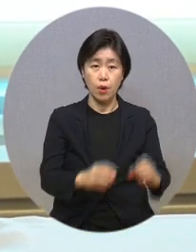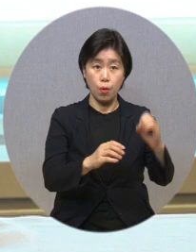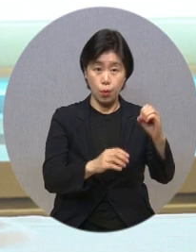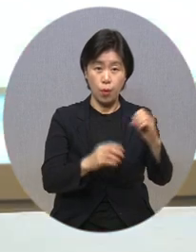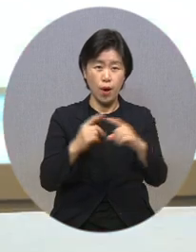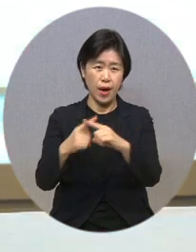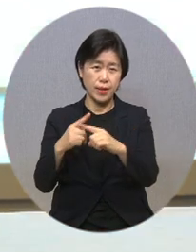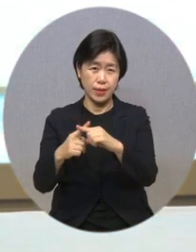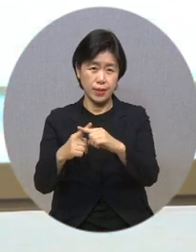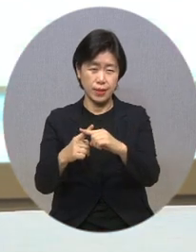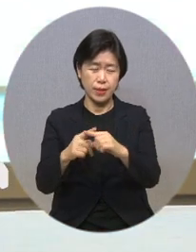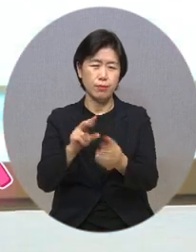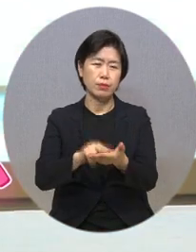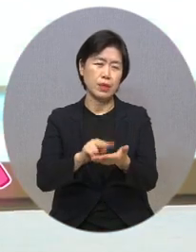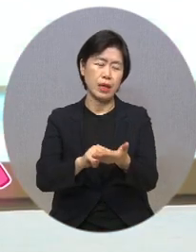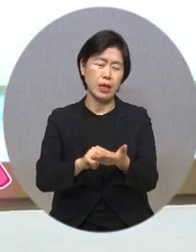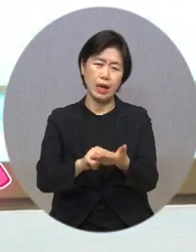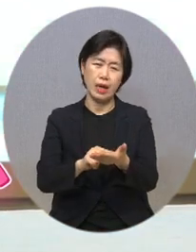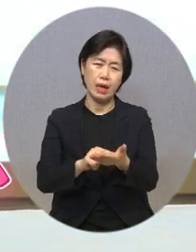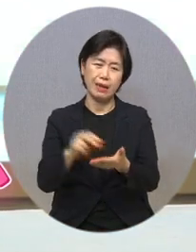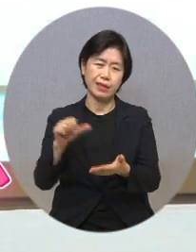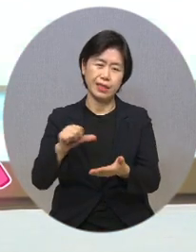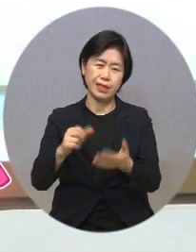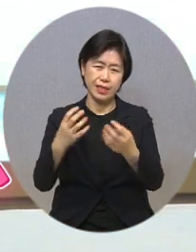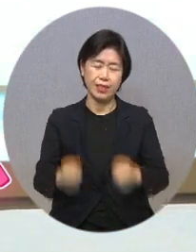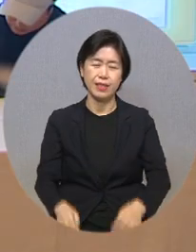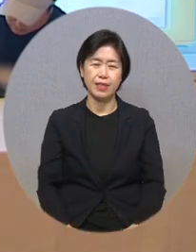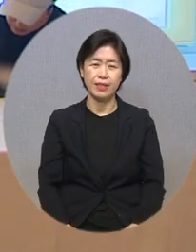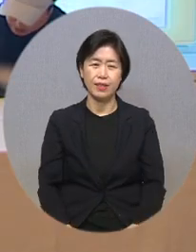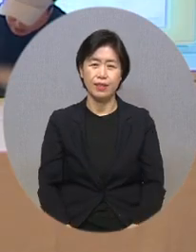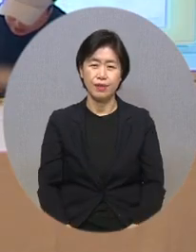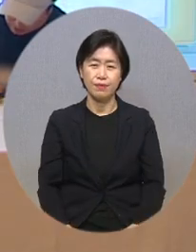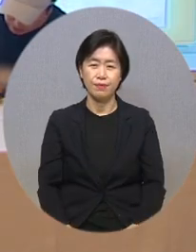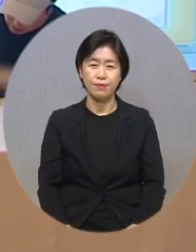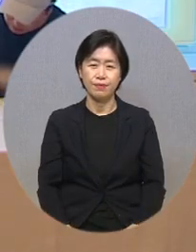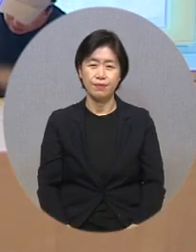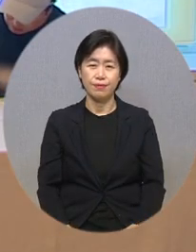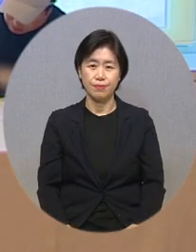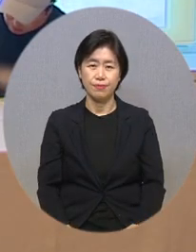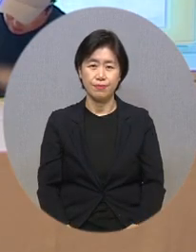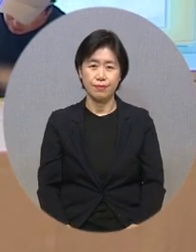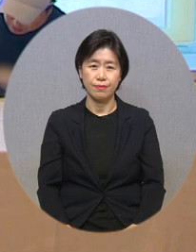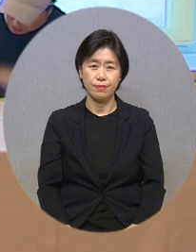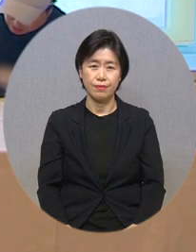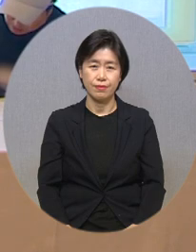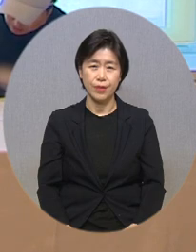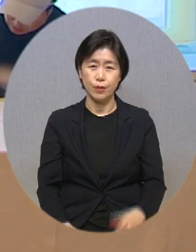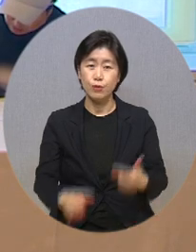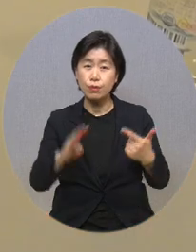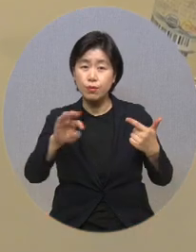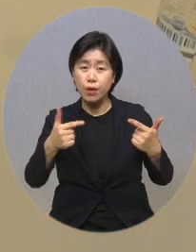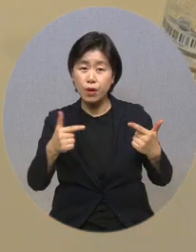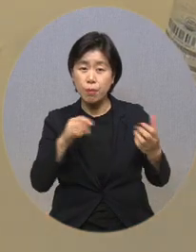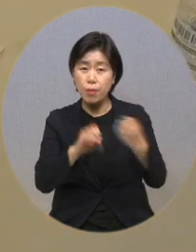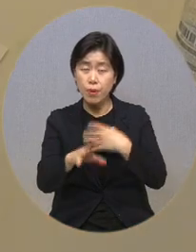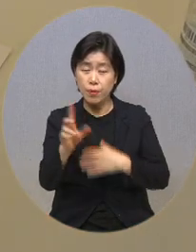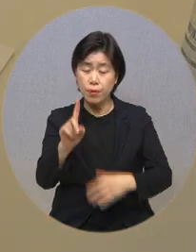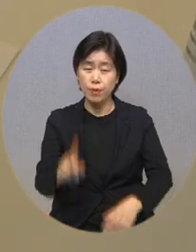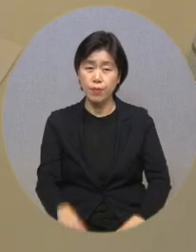다 맞았는데 민트가 다 태웠네. 아, 컨시드를 6번이 아, 6번 정답이 뭐였어요?